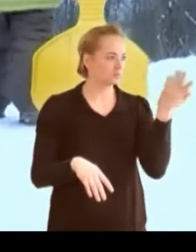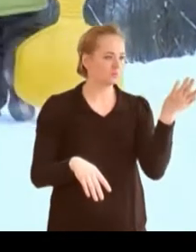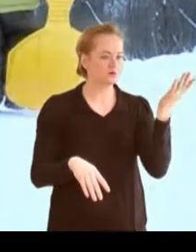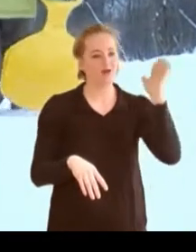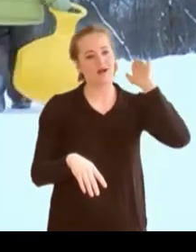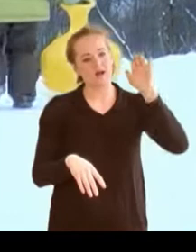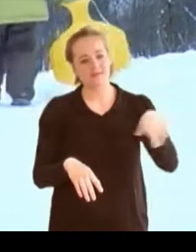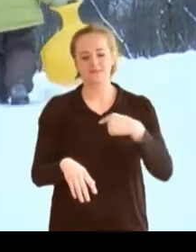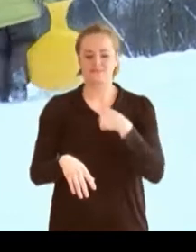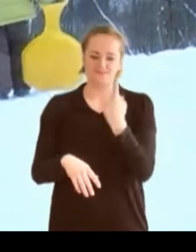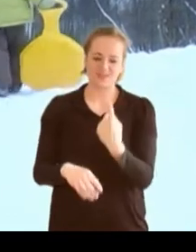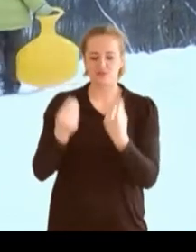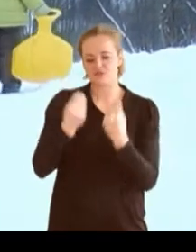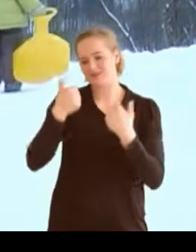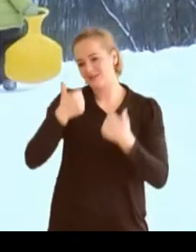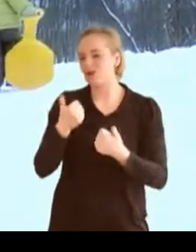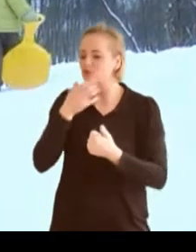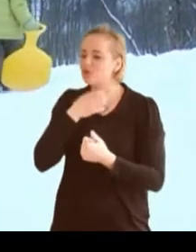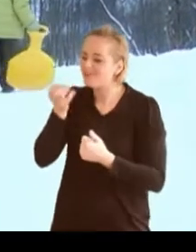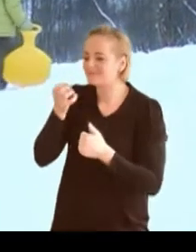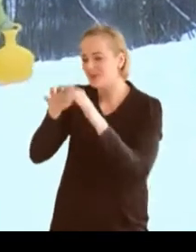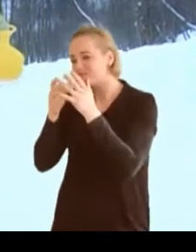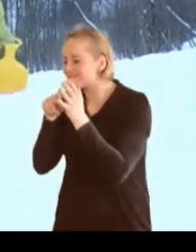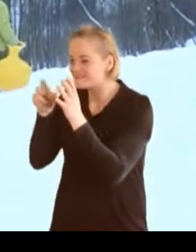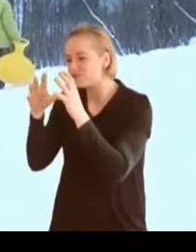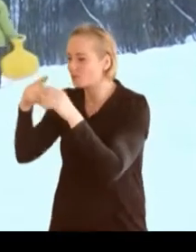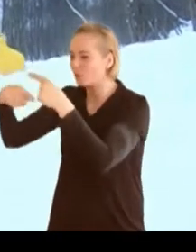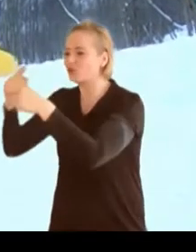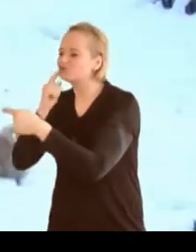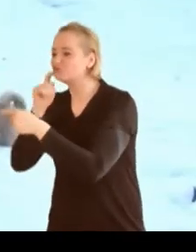Ei, vaikai, kur jūs? Au!